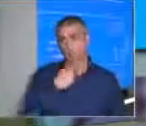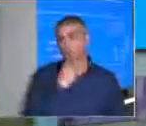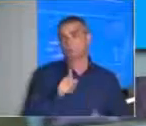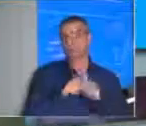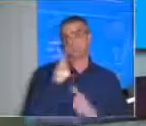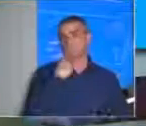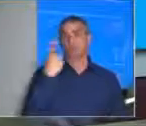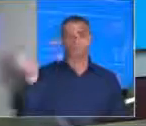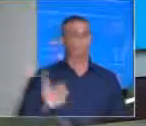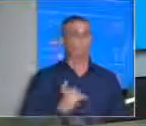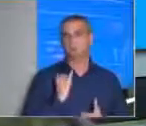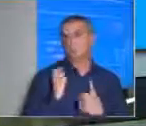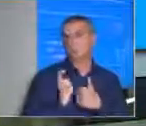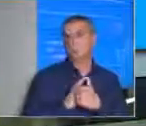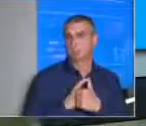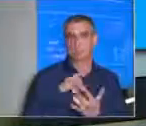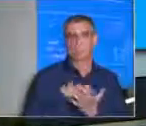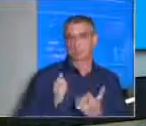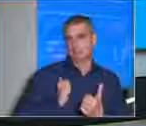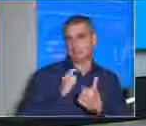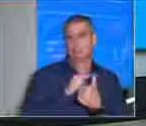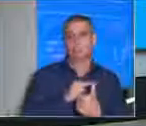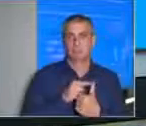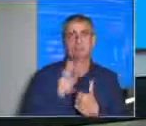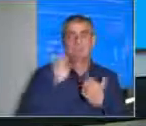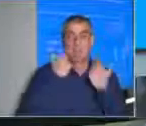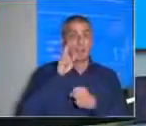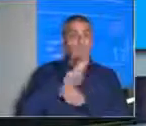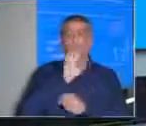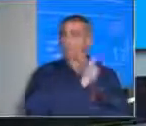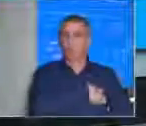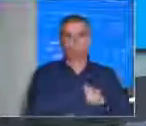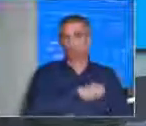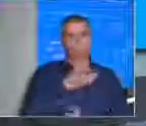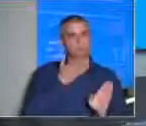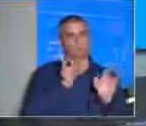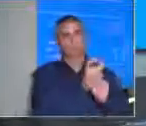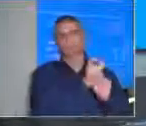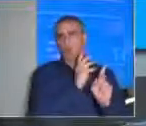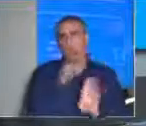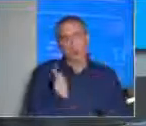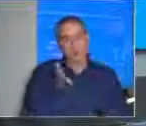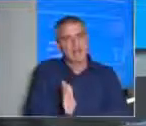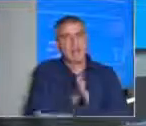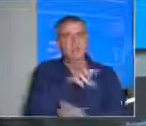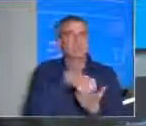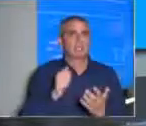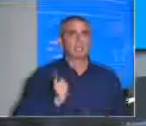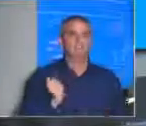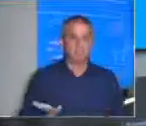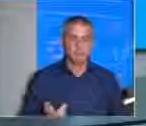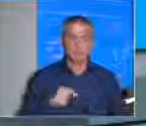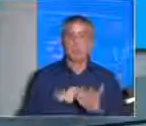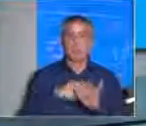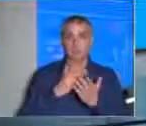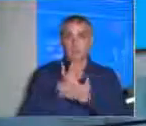שהיא רוצה מהו אתר צבאי, ולפקחים של האום לא הותר להיכנס לתוך כל אתר צבאי. ועל כן,